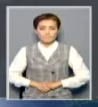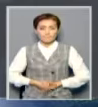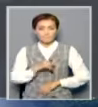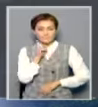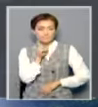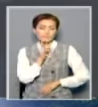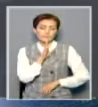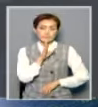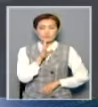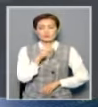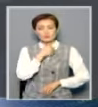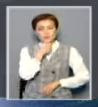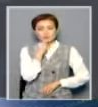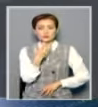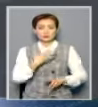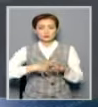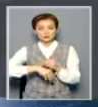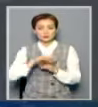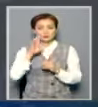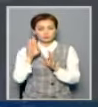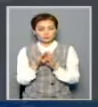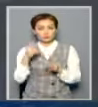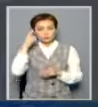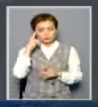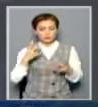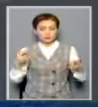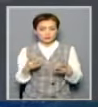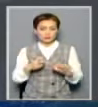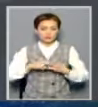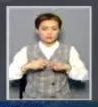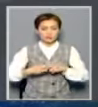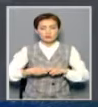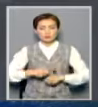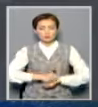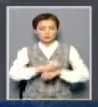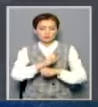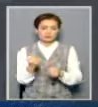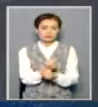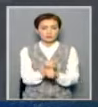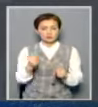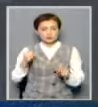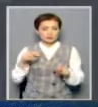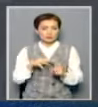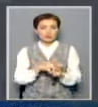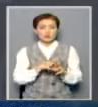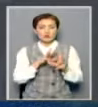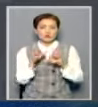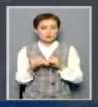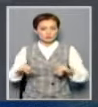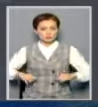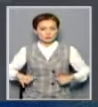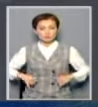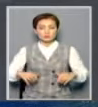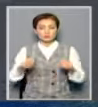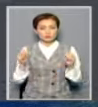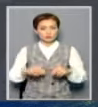Юноши и девушки, как представительница старшего поколения, я считаю, что нельзя решать вопрос путем применения силы. Необходимо вести